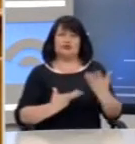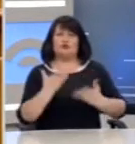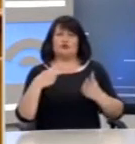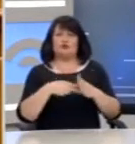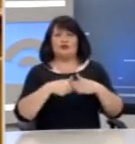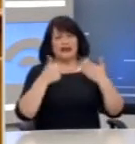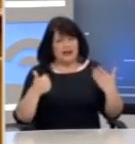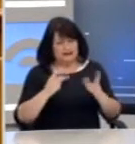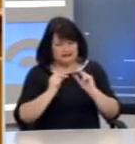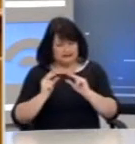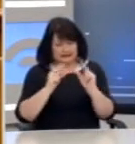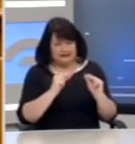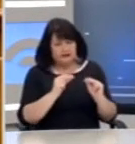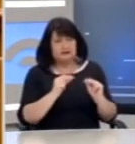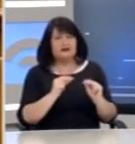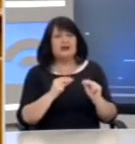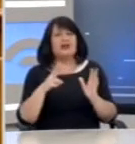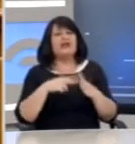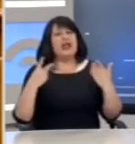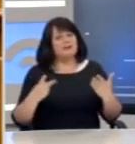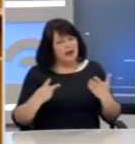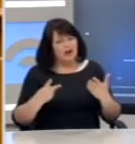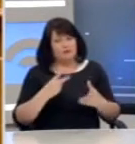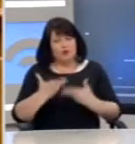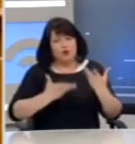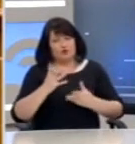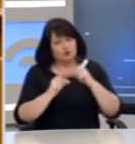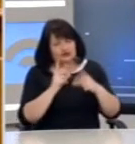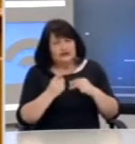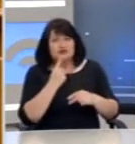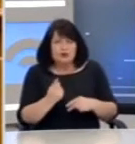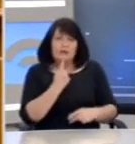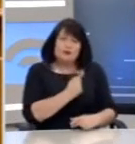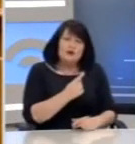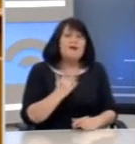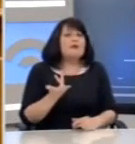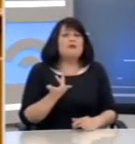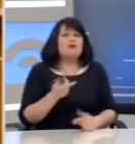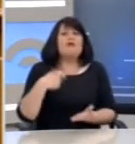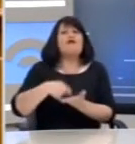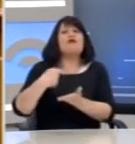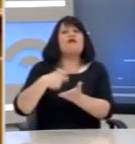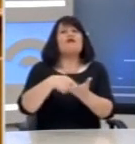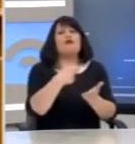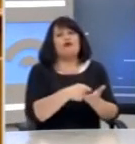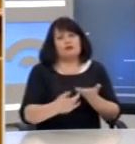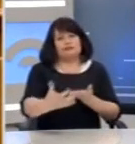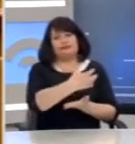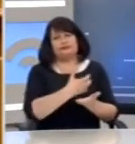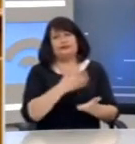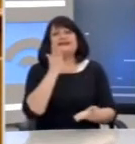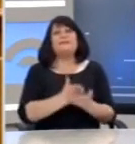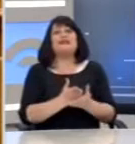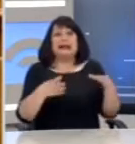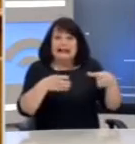16 και στη συζήτηση του προϋπολογισμού του 17, στην φορολόγηση της μεσαίας